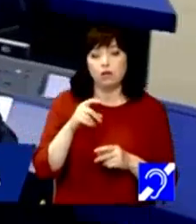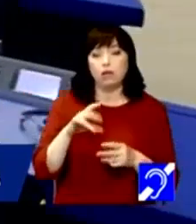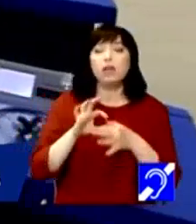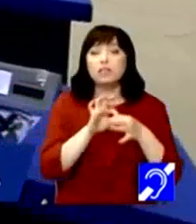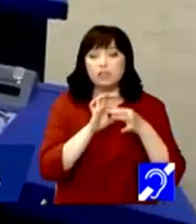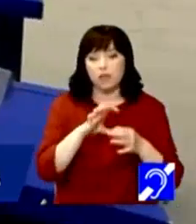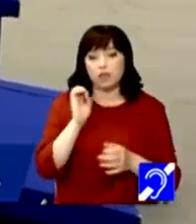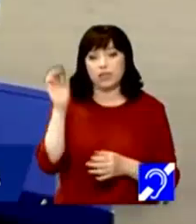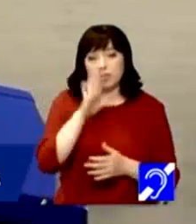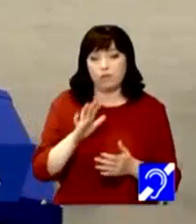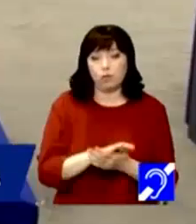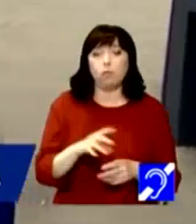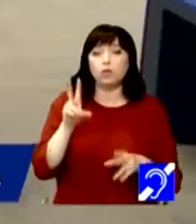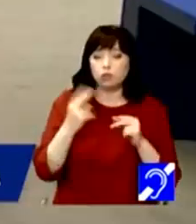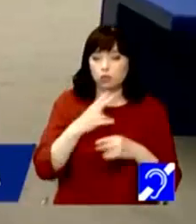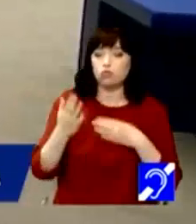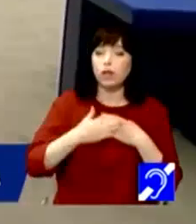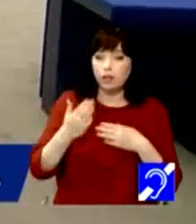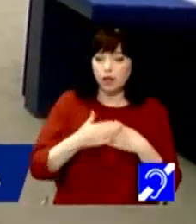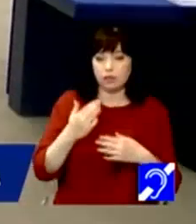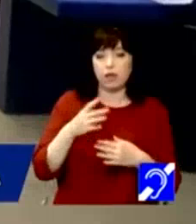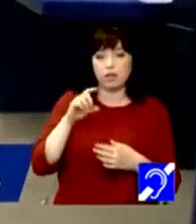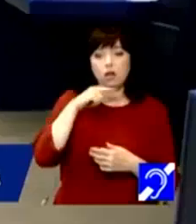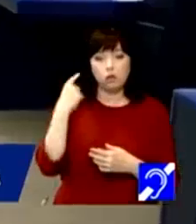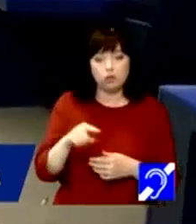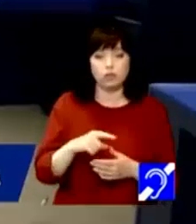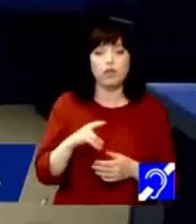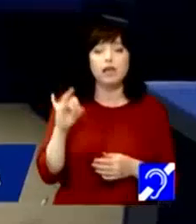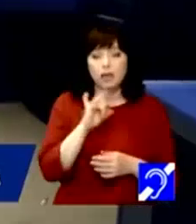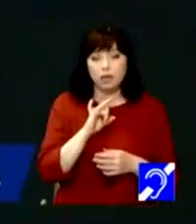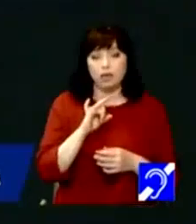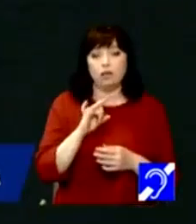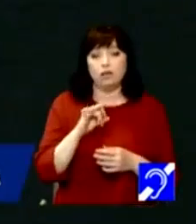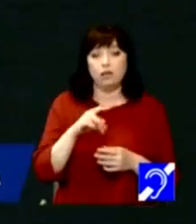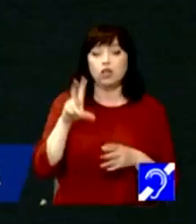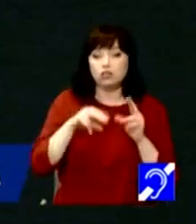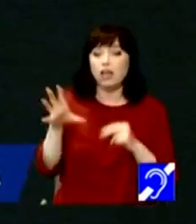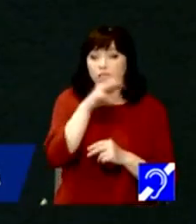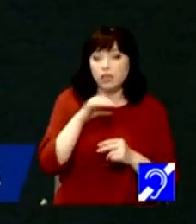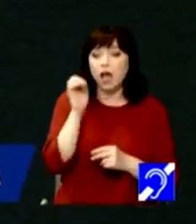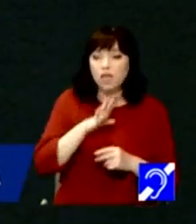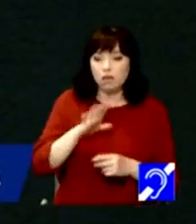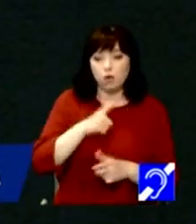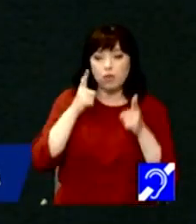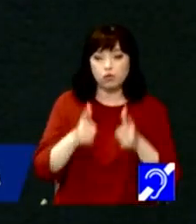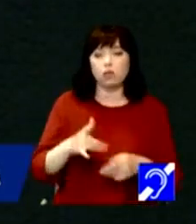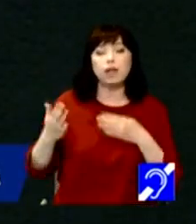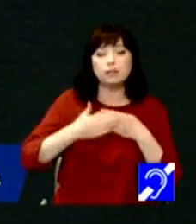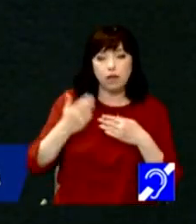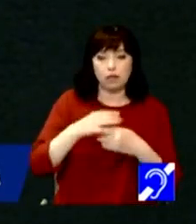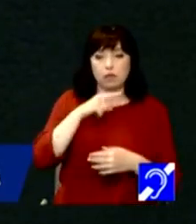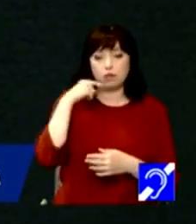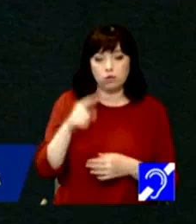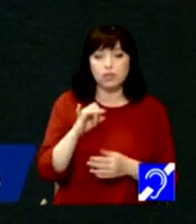Premierul Draghi a prezis schimbări drastice pentru Uniunea Europeană, ale cărei țări membre devin tot mai solidare, impunând sancțiuni dure împotriva Rusiei